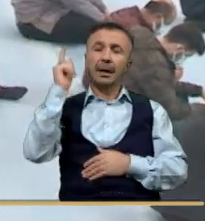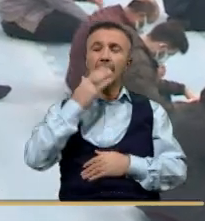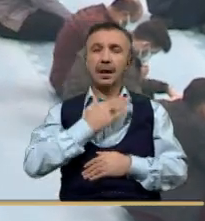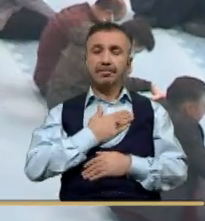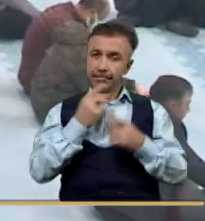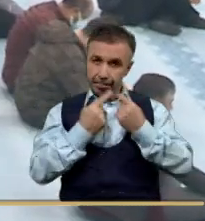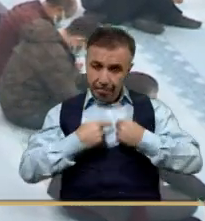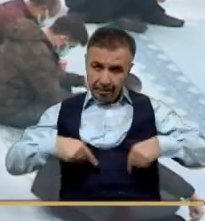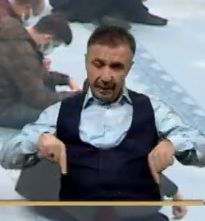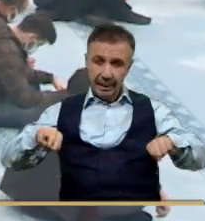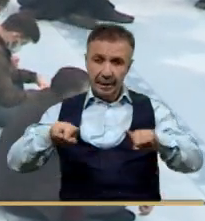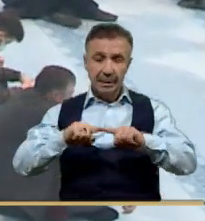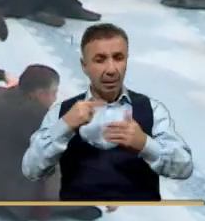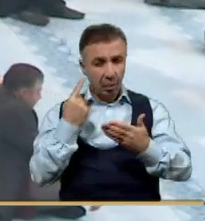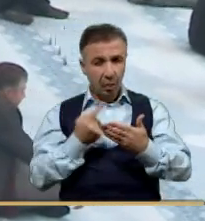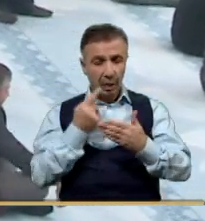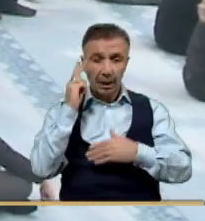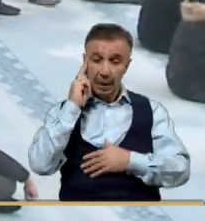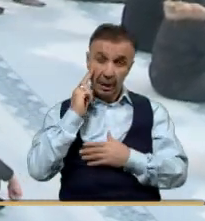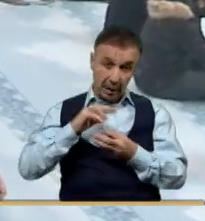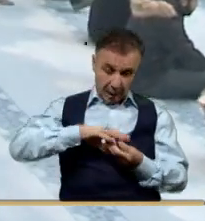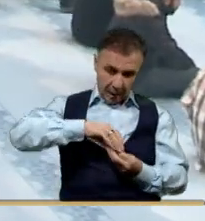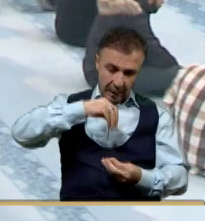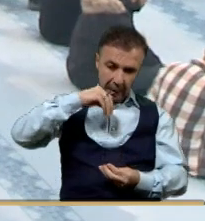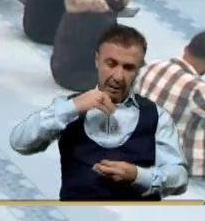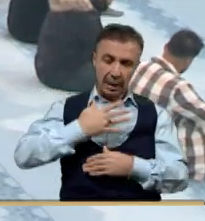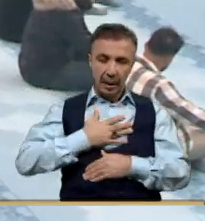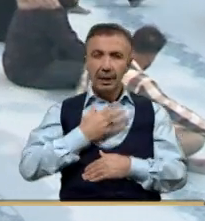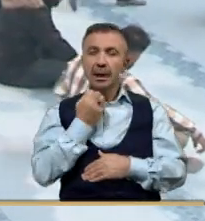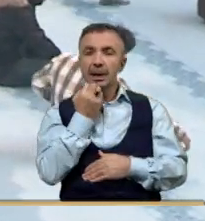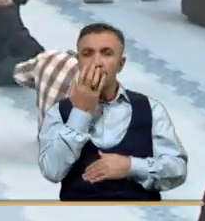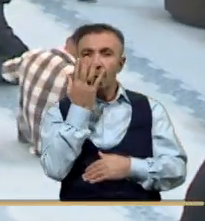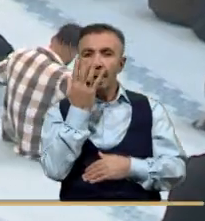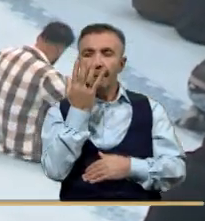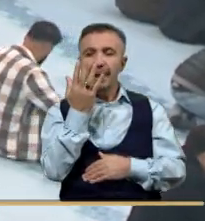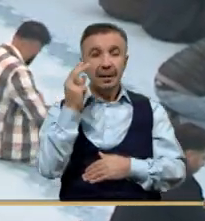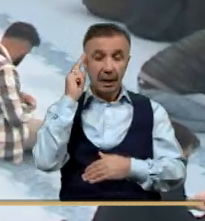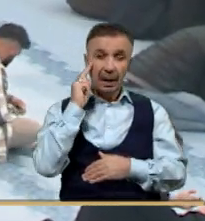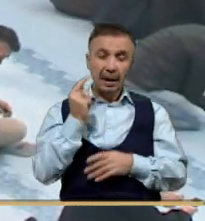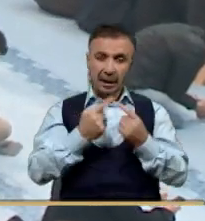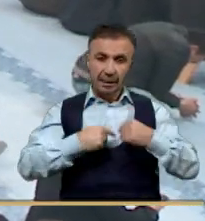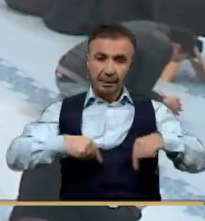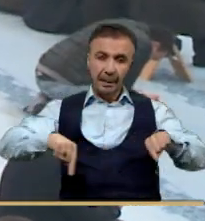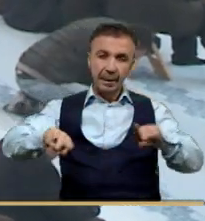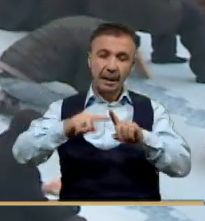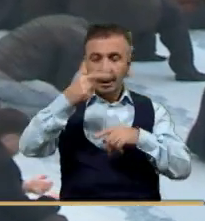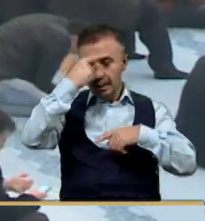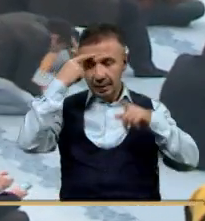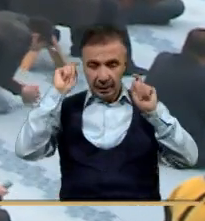bize Kur'an ahlakını, Hazreti Muhammed ahlakını ihsan eyle